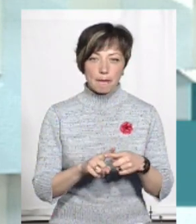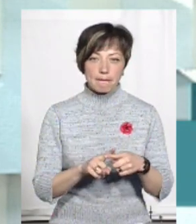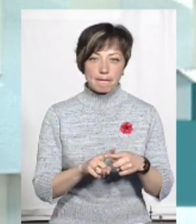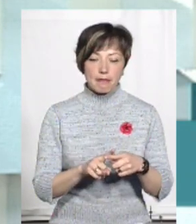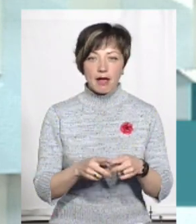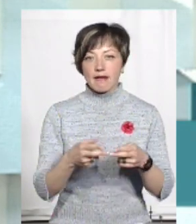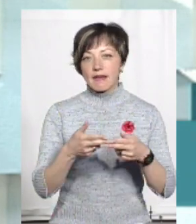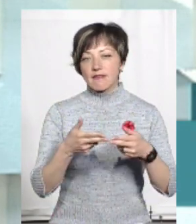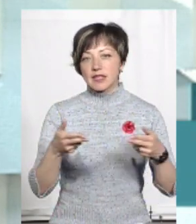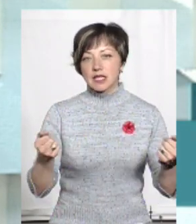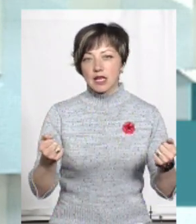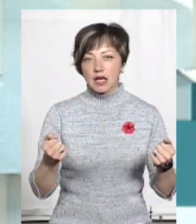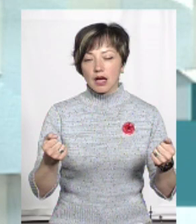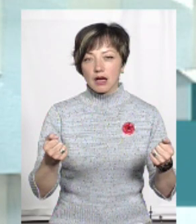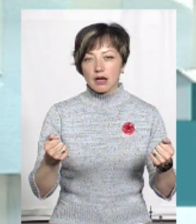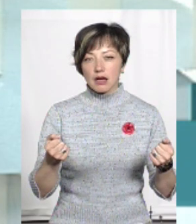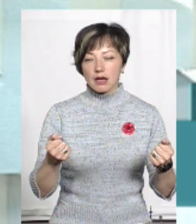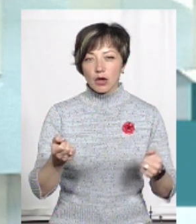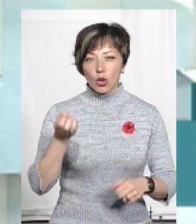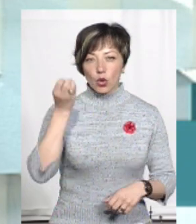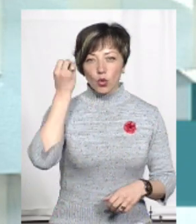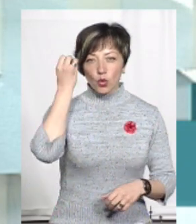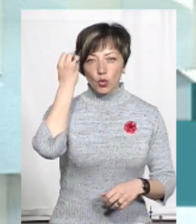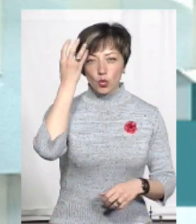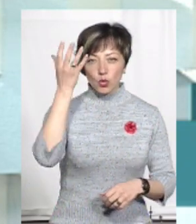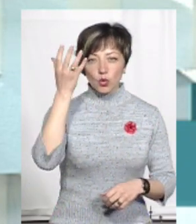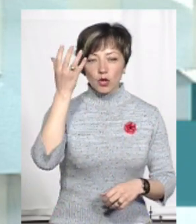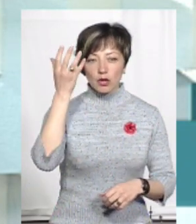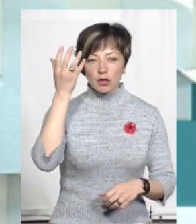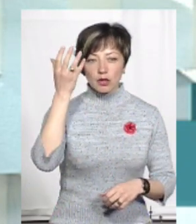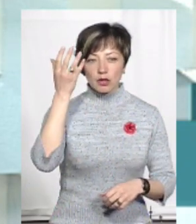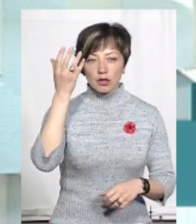визнання культури меж. Тобто це визнання